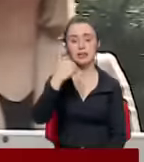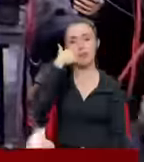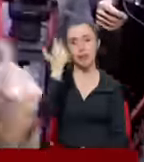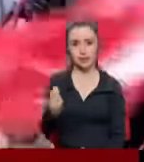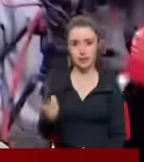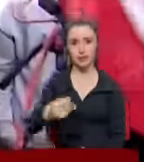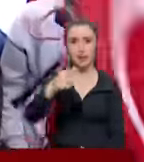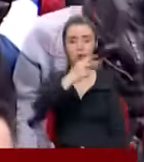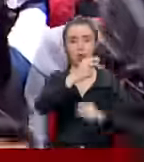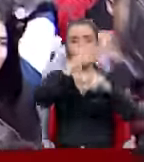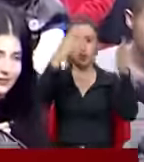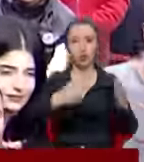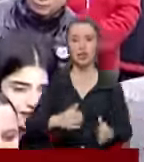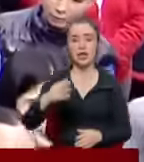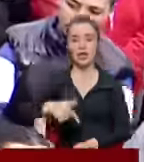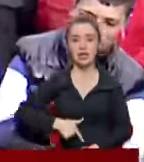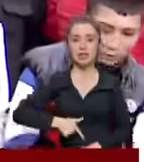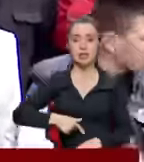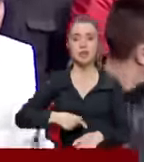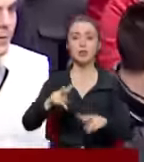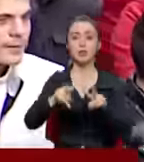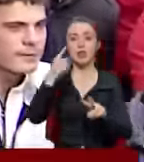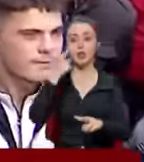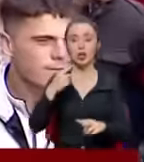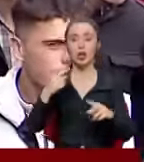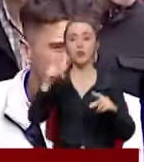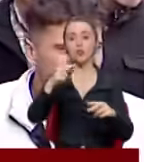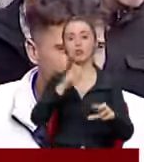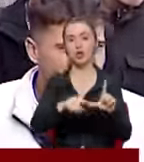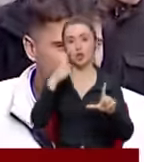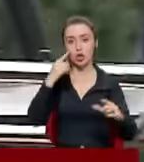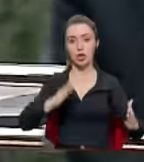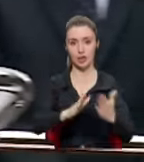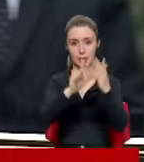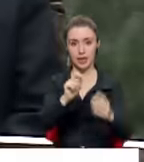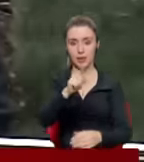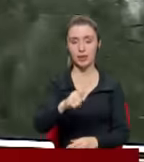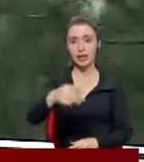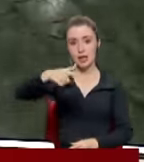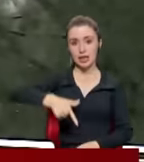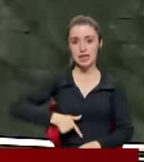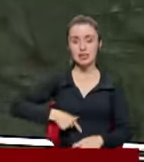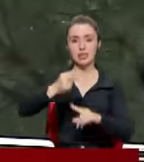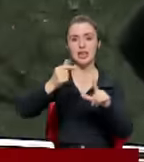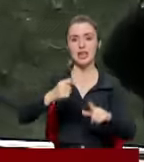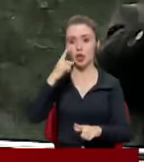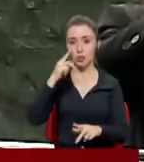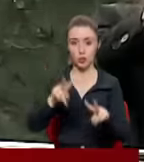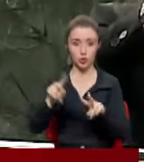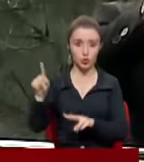beyaz Özel İzmir İl müftüsüne ve ÇED projesine de sert tepki gösterdi İzmir İl Müftüsü